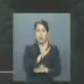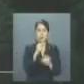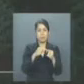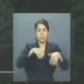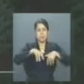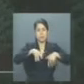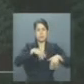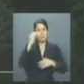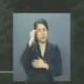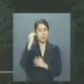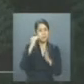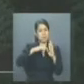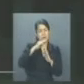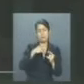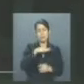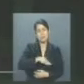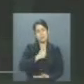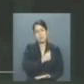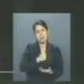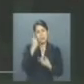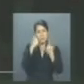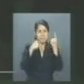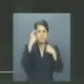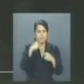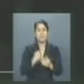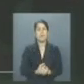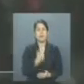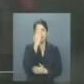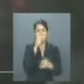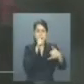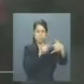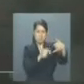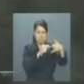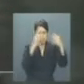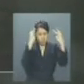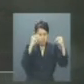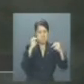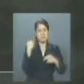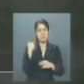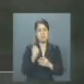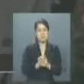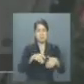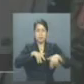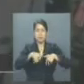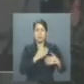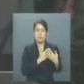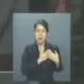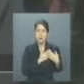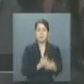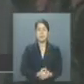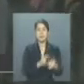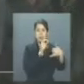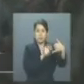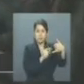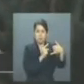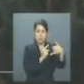คิมจองอิลผู้นำเกาหลีเหนือที่ได้ชื่อว่าเป็นผู้นำอันเป็นที่รักโดยมีรายงานว่าพิธีศพของนายคิมจองอิลที่จะมีขึ้นใน